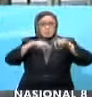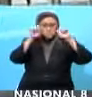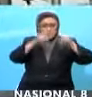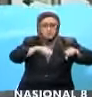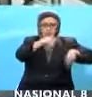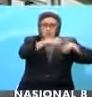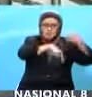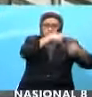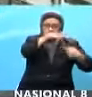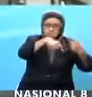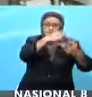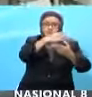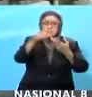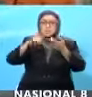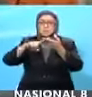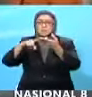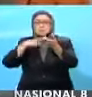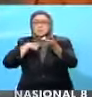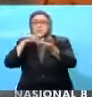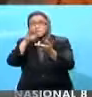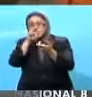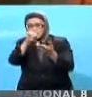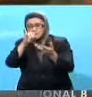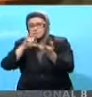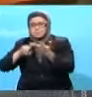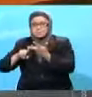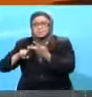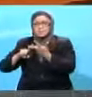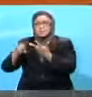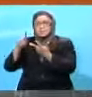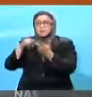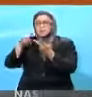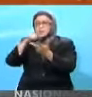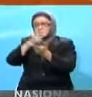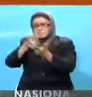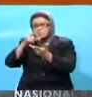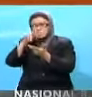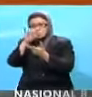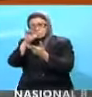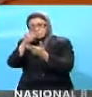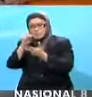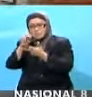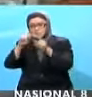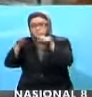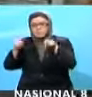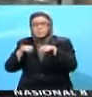pukal serta sisa kebun di tempat berasingan. Hari kutipan akan